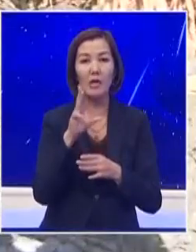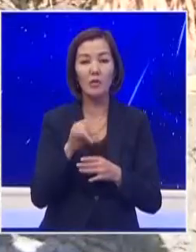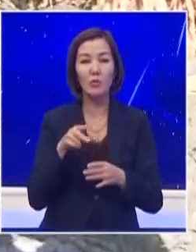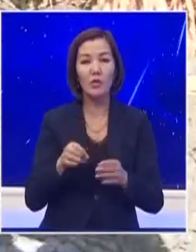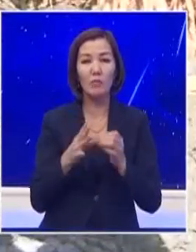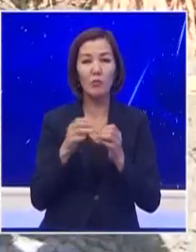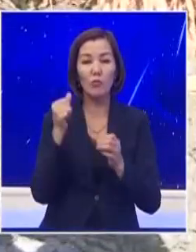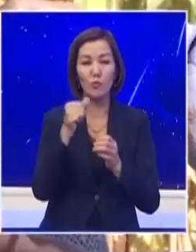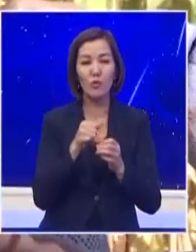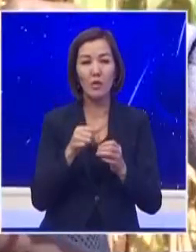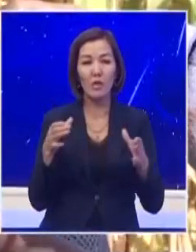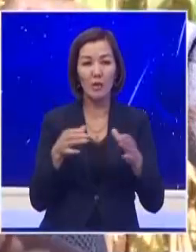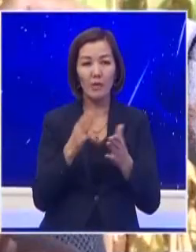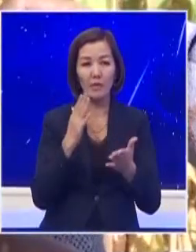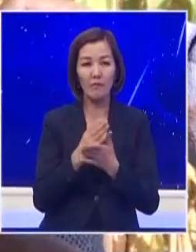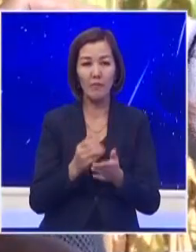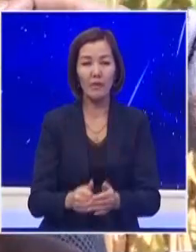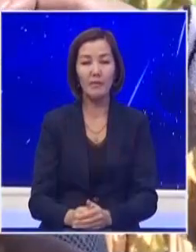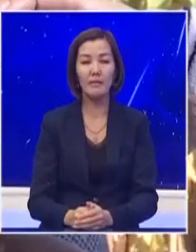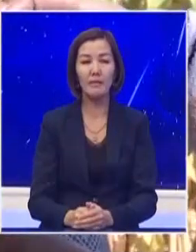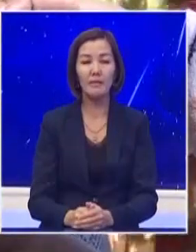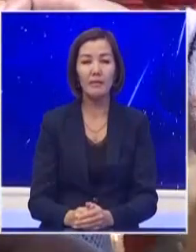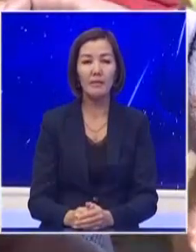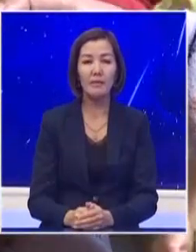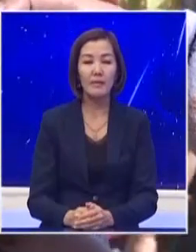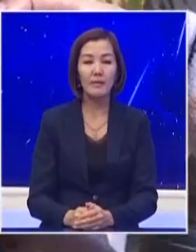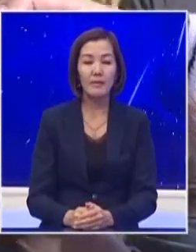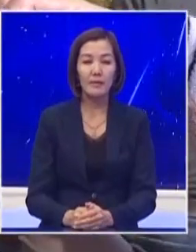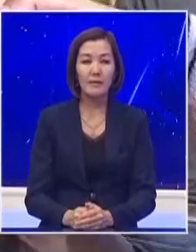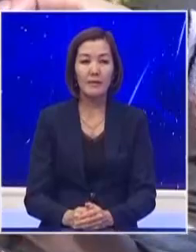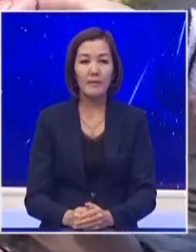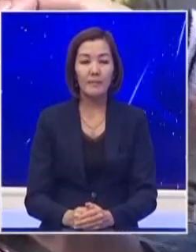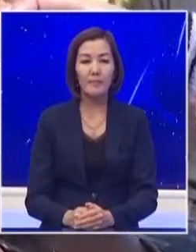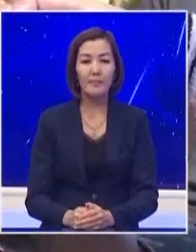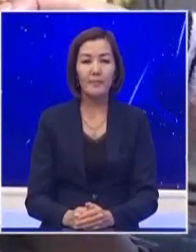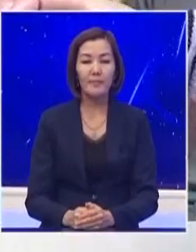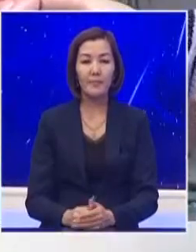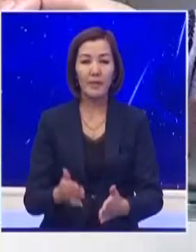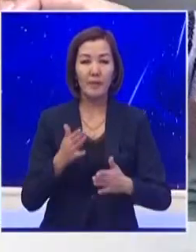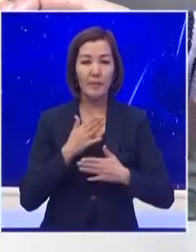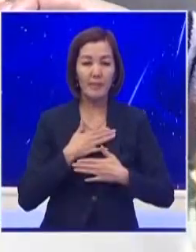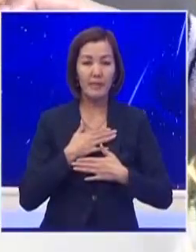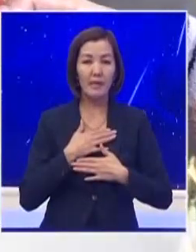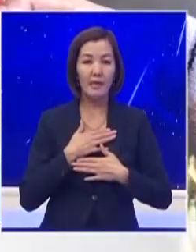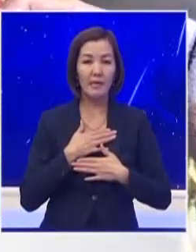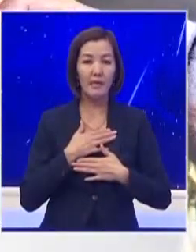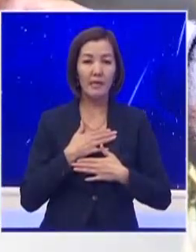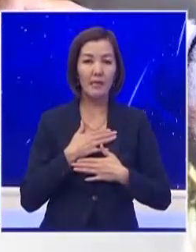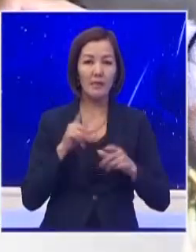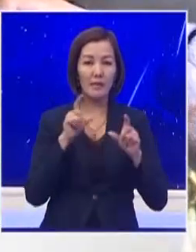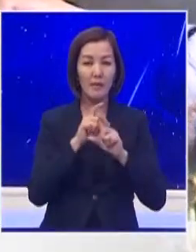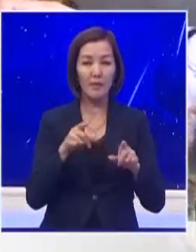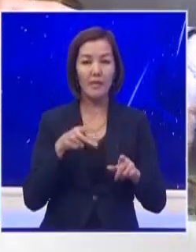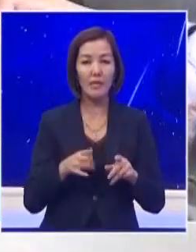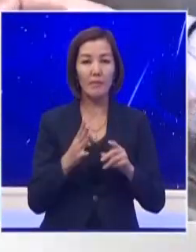2004 кооперативі. Наш кооператив был создан в 2005 году. Біздің кооператив 2005